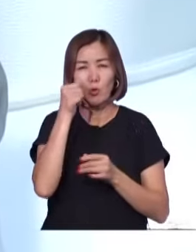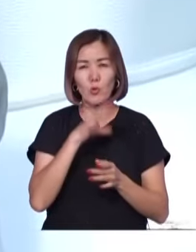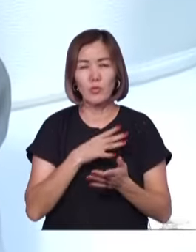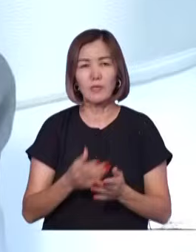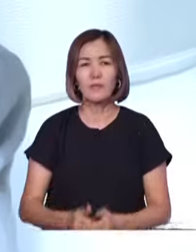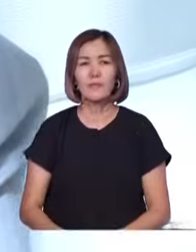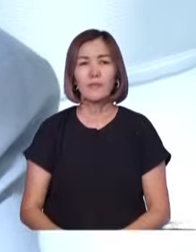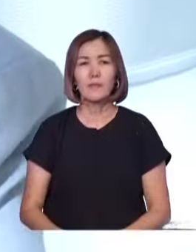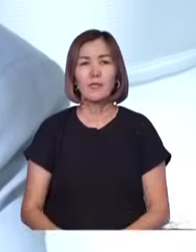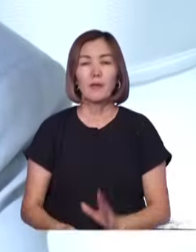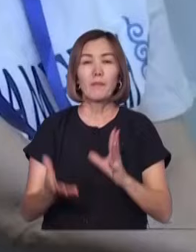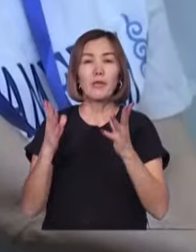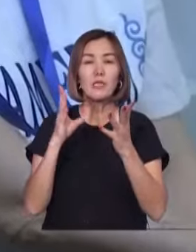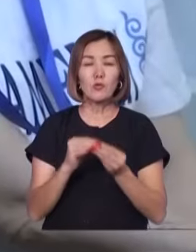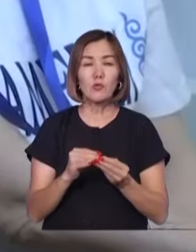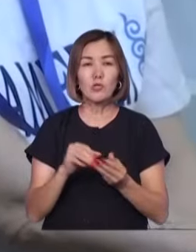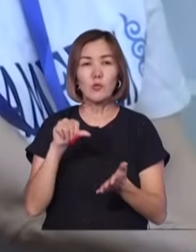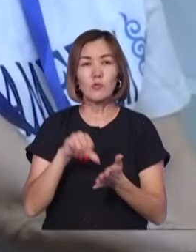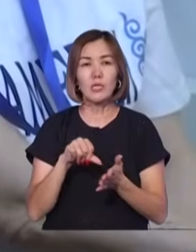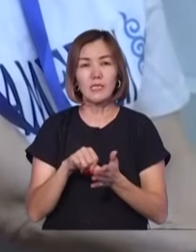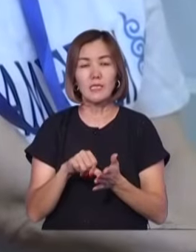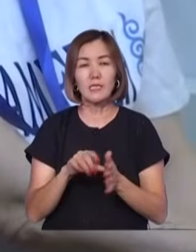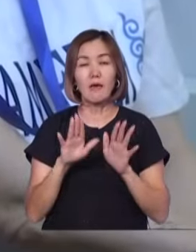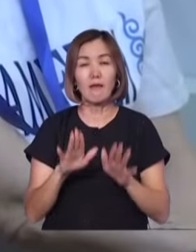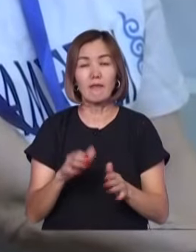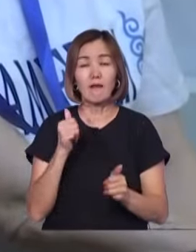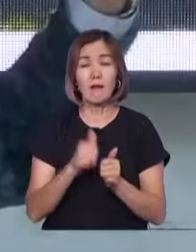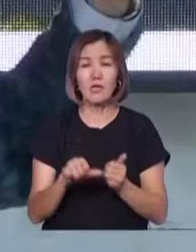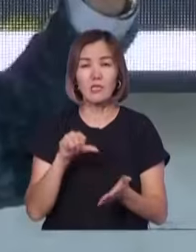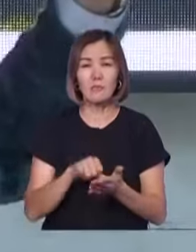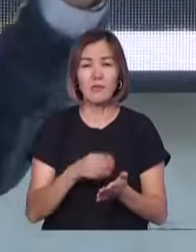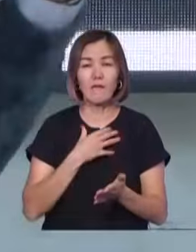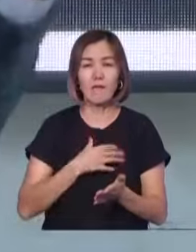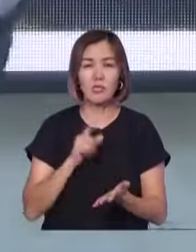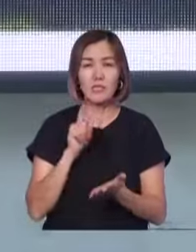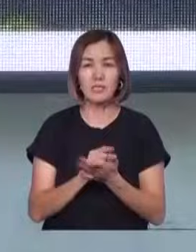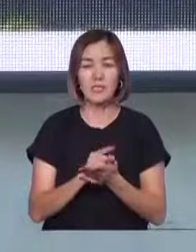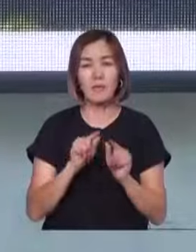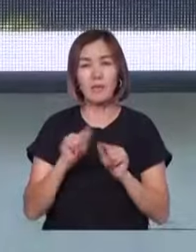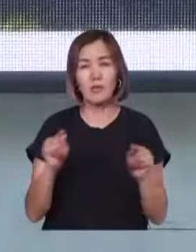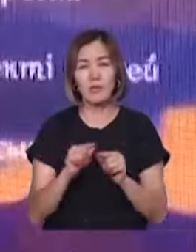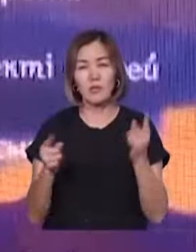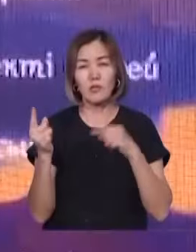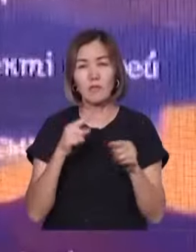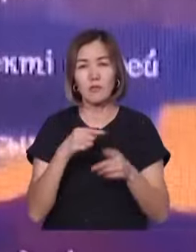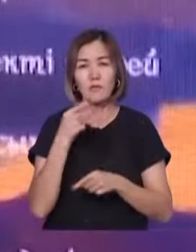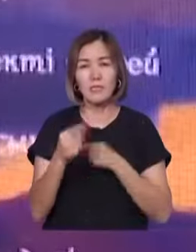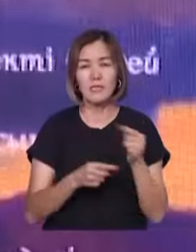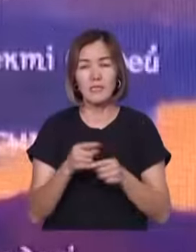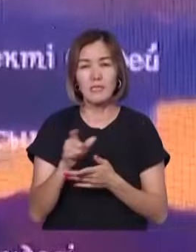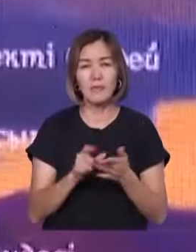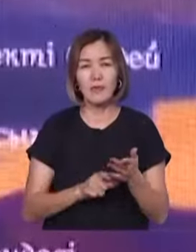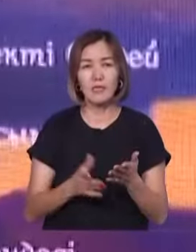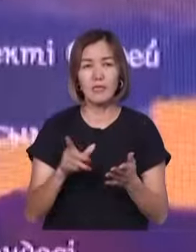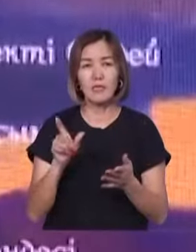невозможно подытожил мероприятие его участники Однако Перед каждым из них стоит важная задача - пропагандировать творческое Наследие поэта